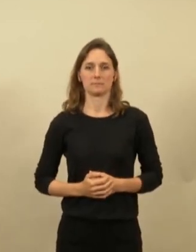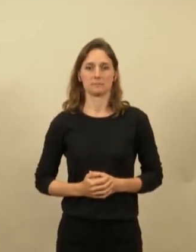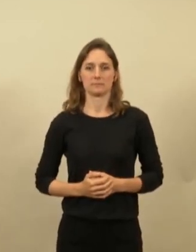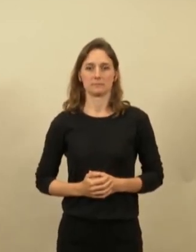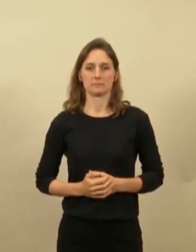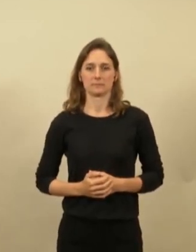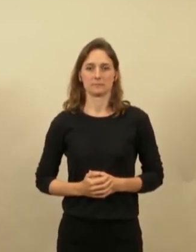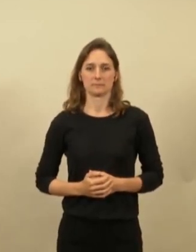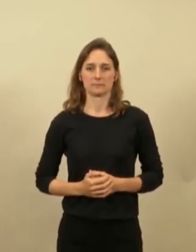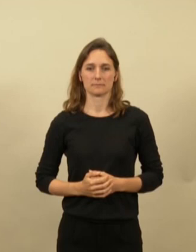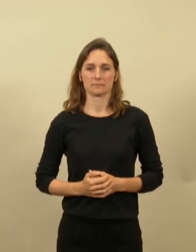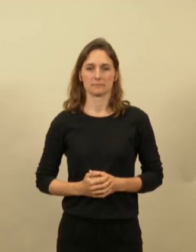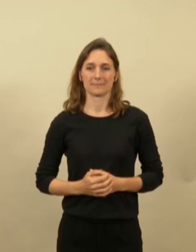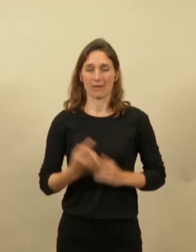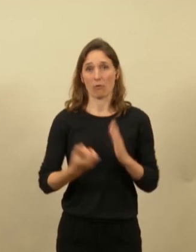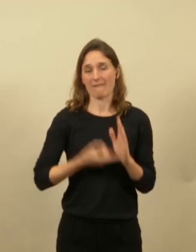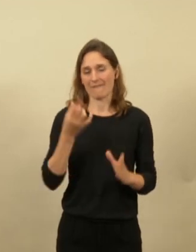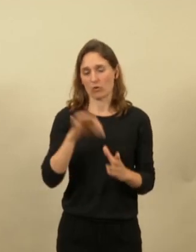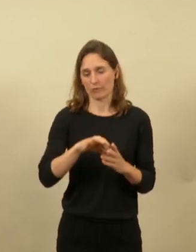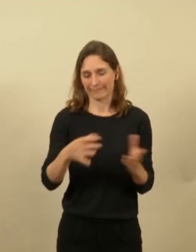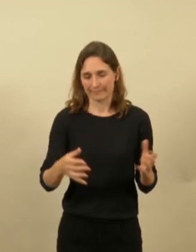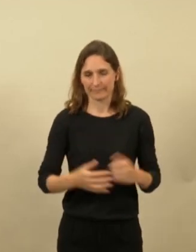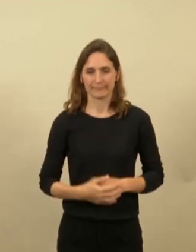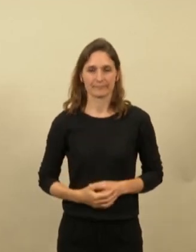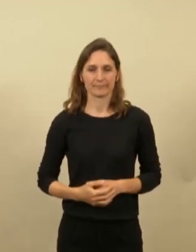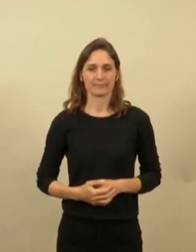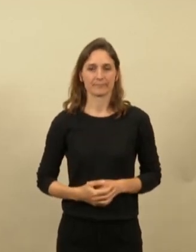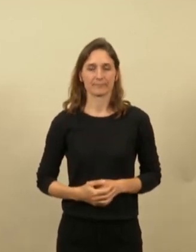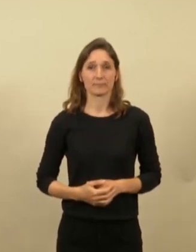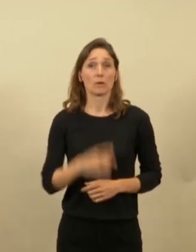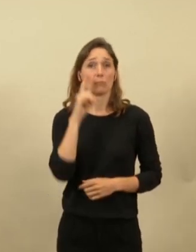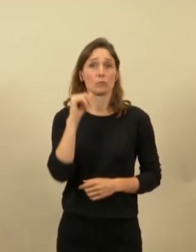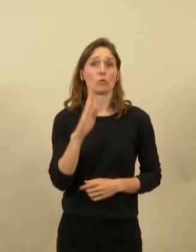on fera un vote monsieur